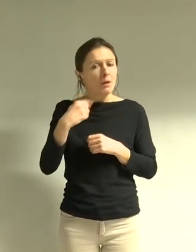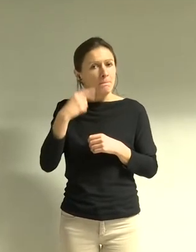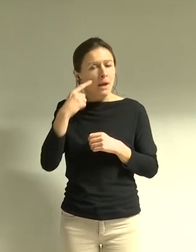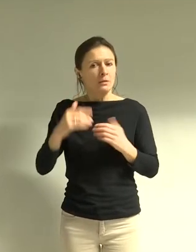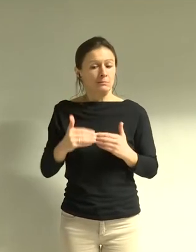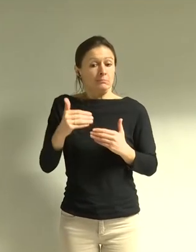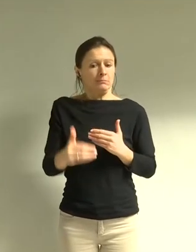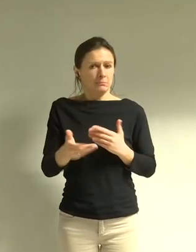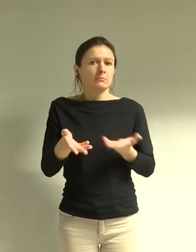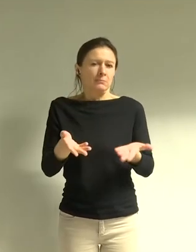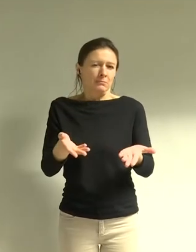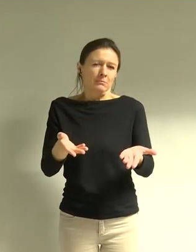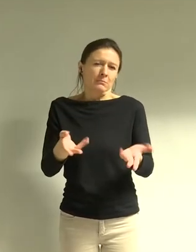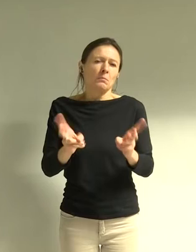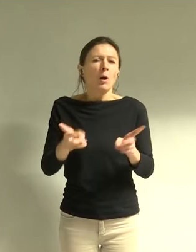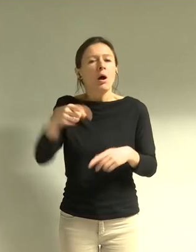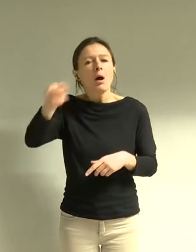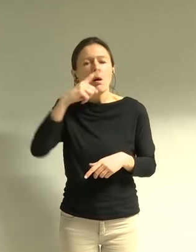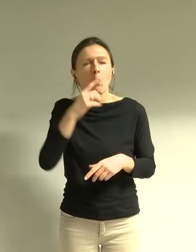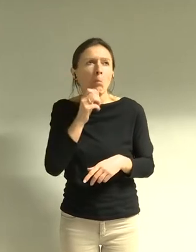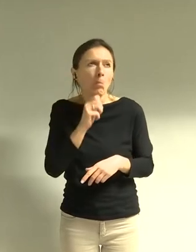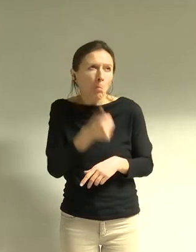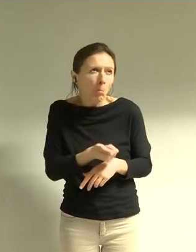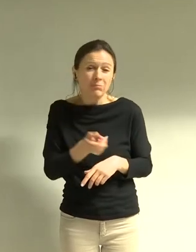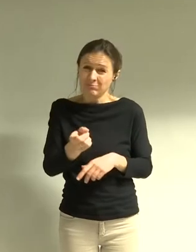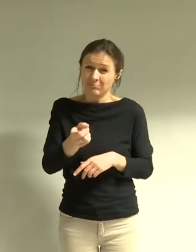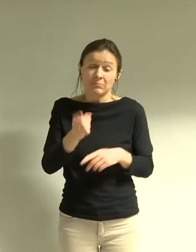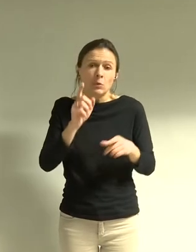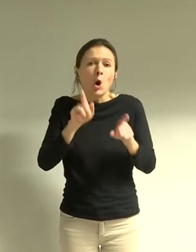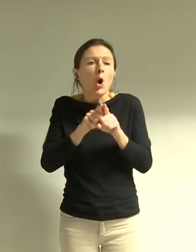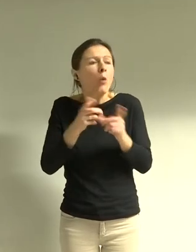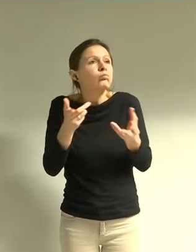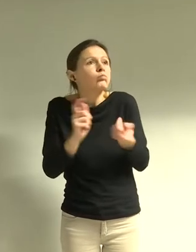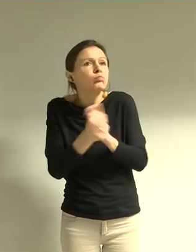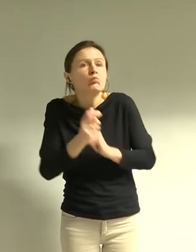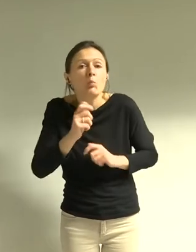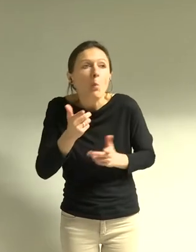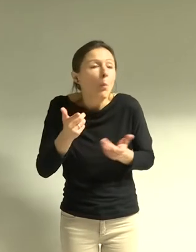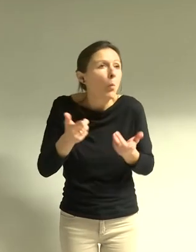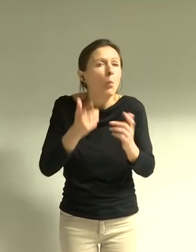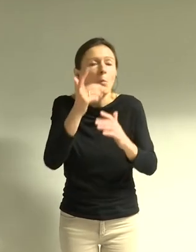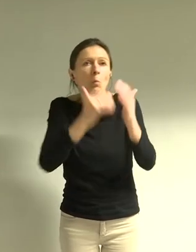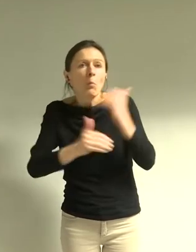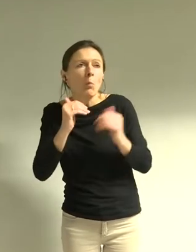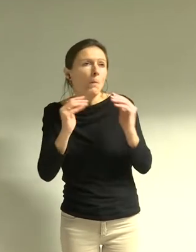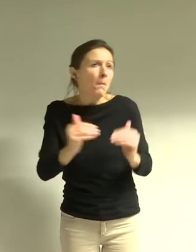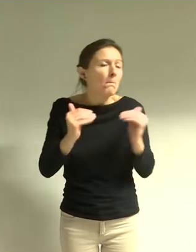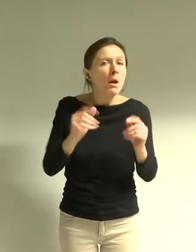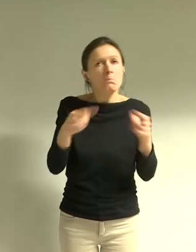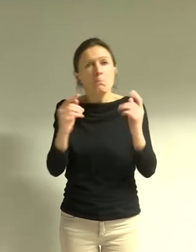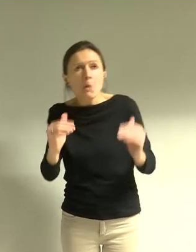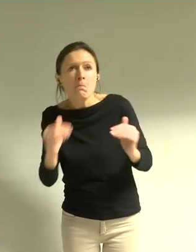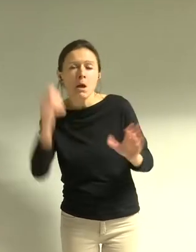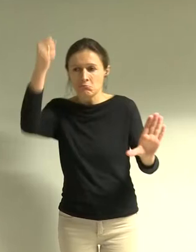qui peut paraître presque insignifiante car elle modifie si peu de choses en apparence la salle diffusé diffusera la bière sortira toujours des fûts les plats seront toujours